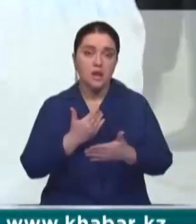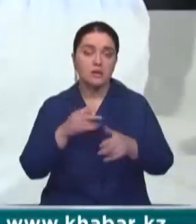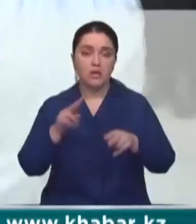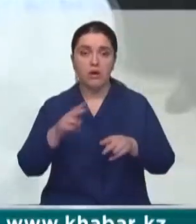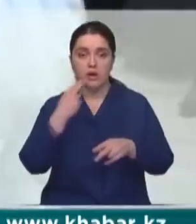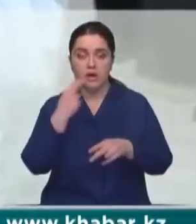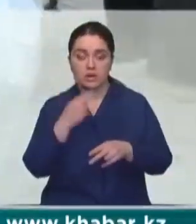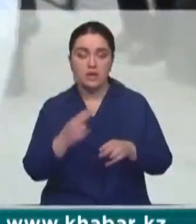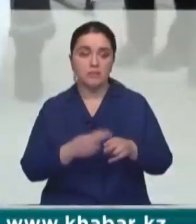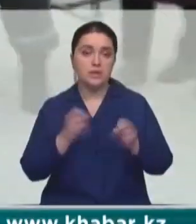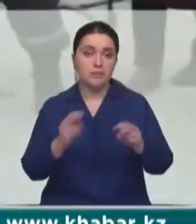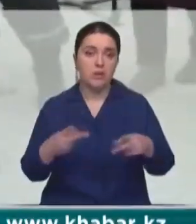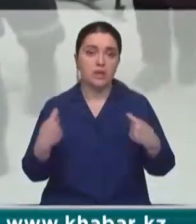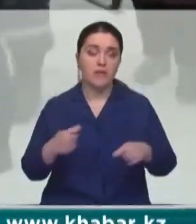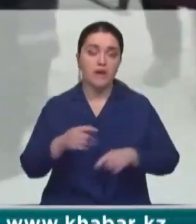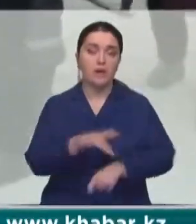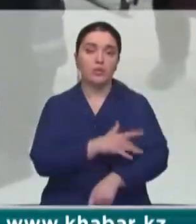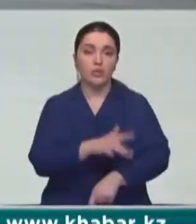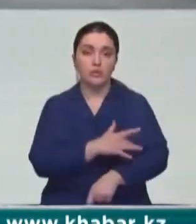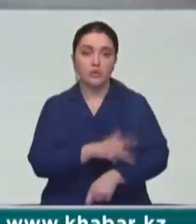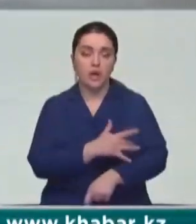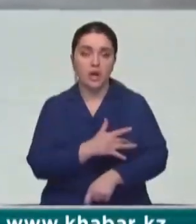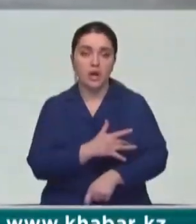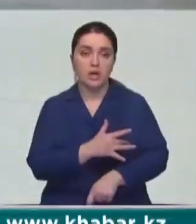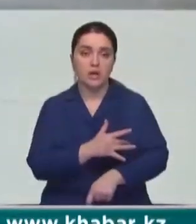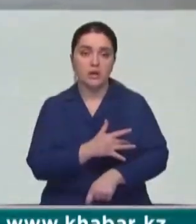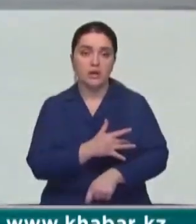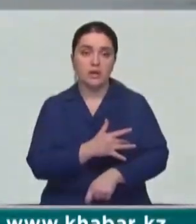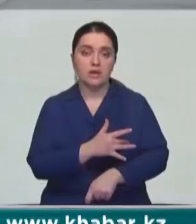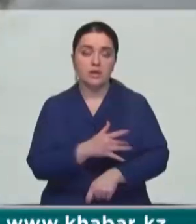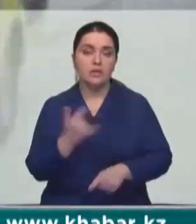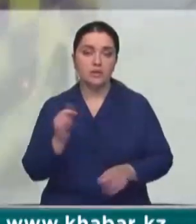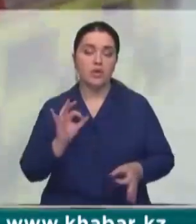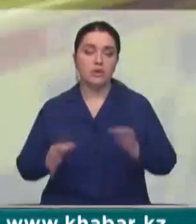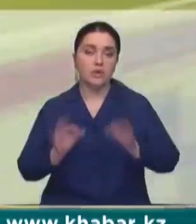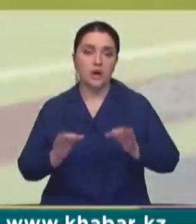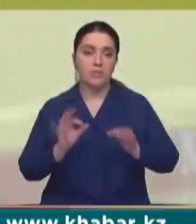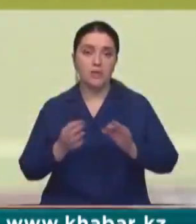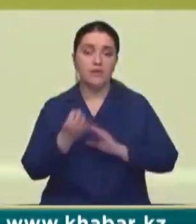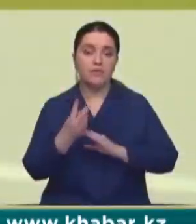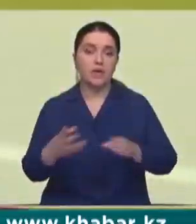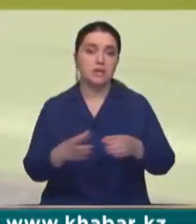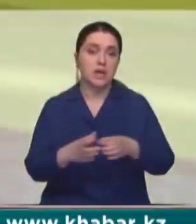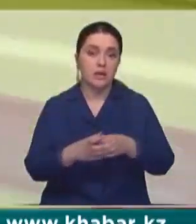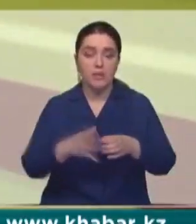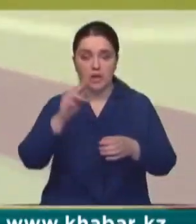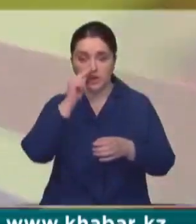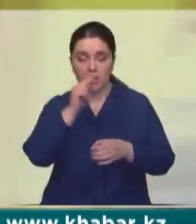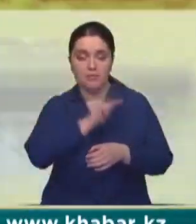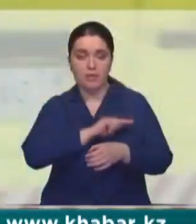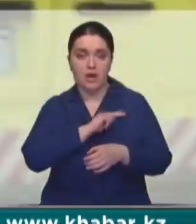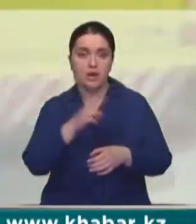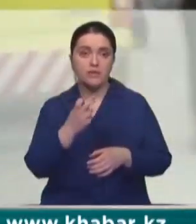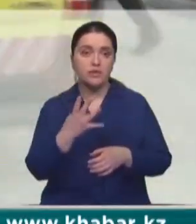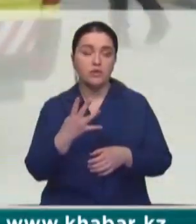качества и безопасности товаров и услуг сообщали, что эпидемиологическая ситуация в городе стабильная. В 12 компаниях Шымкента работают